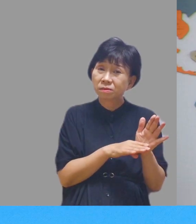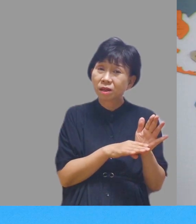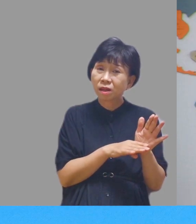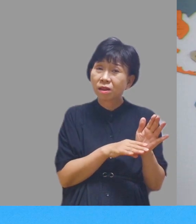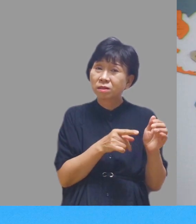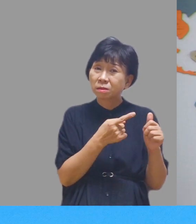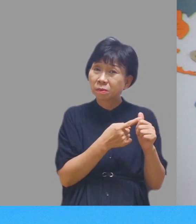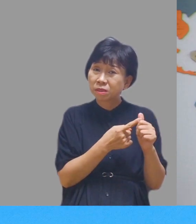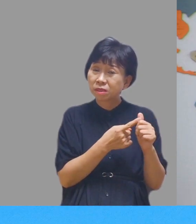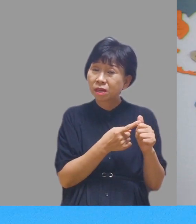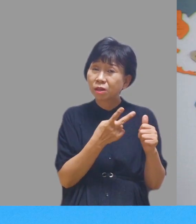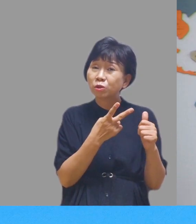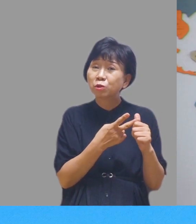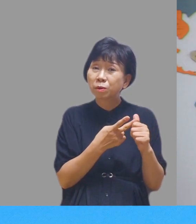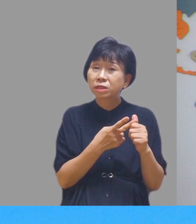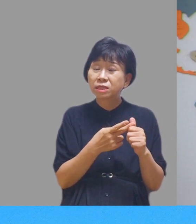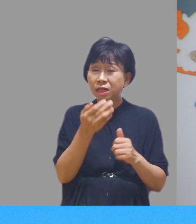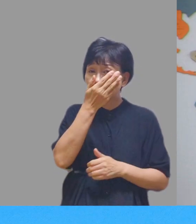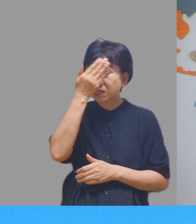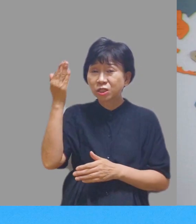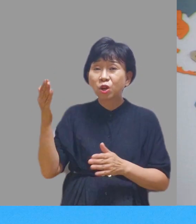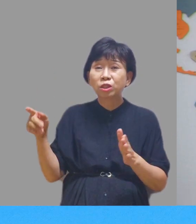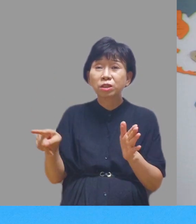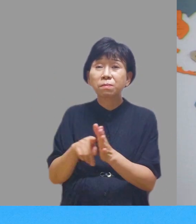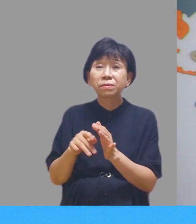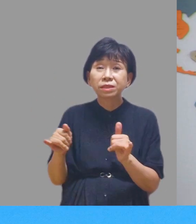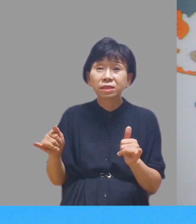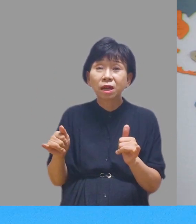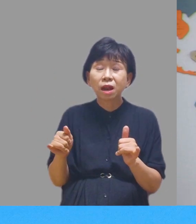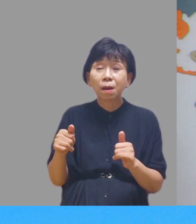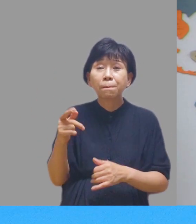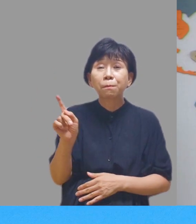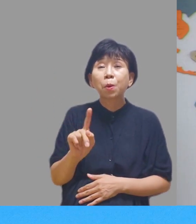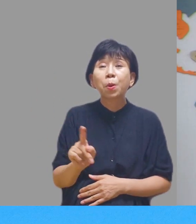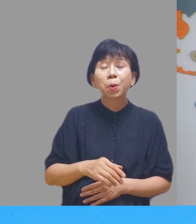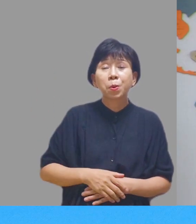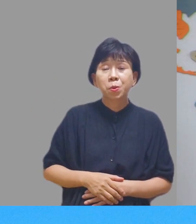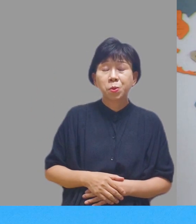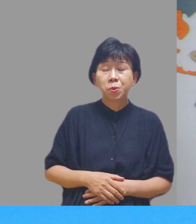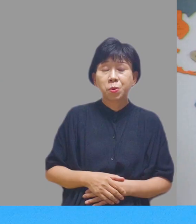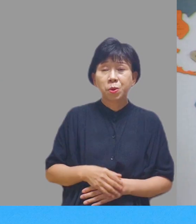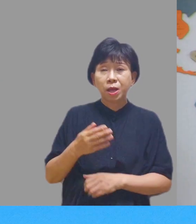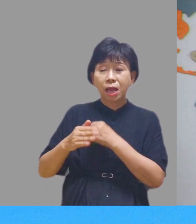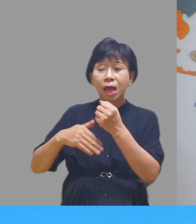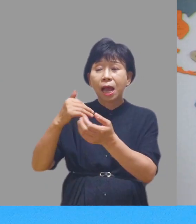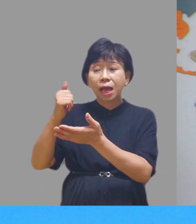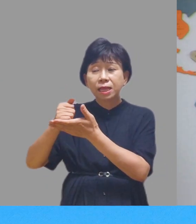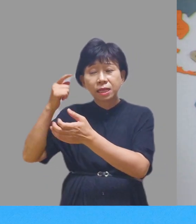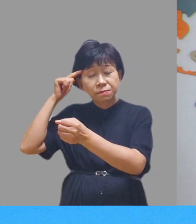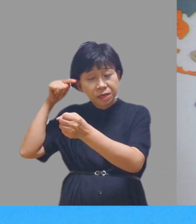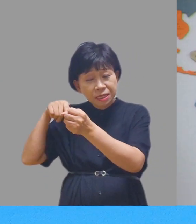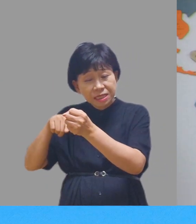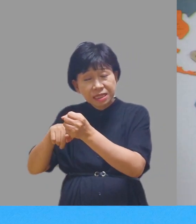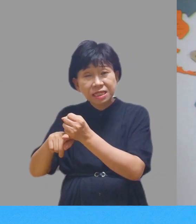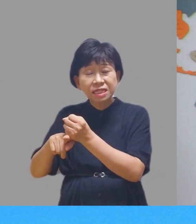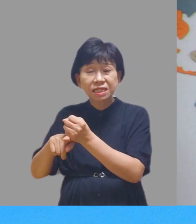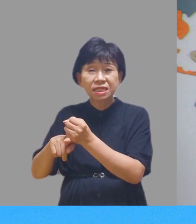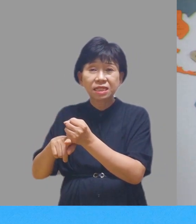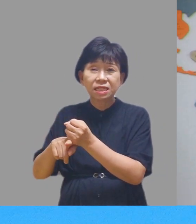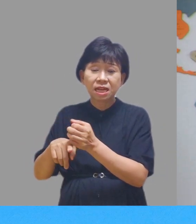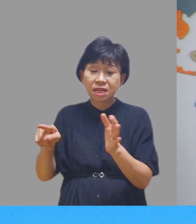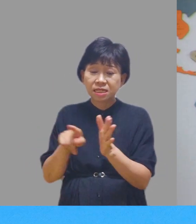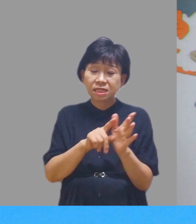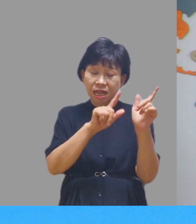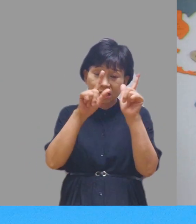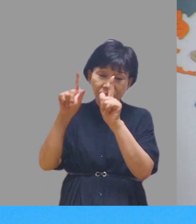하나님의 뜻 안에 있는 사람은 실패할 수 없습니다. 오직 그 뜻을 벗어날 때 실패하는 거예요. 그래서